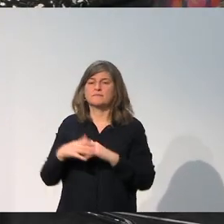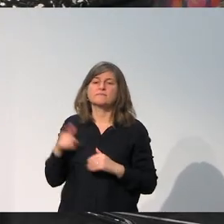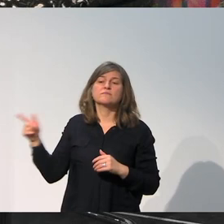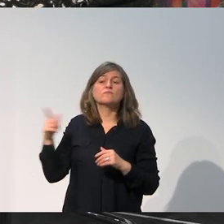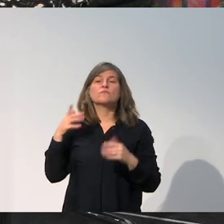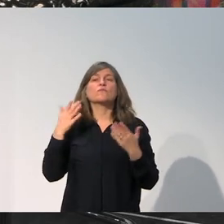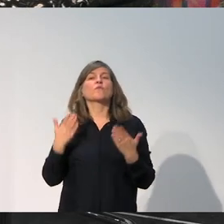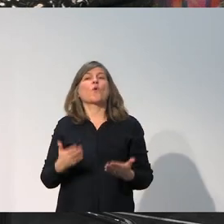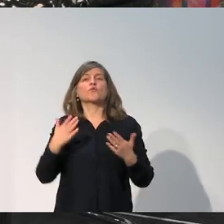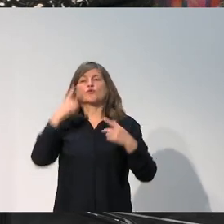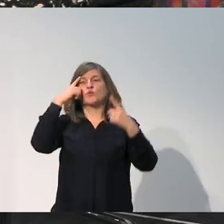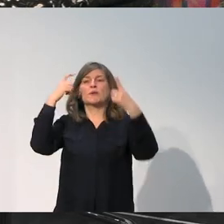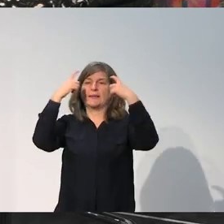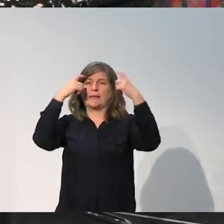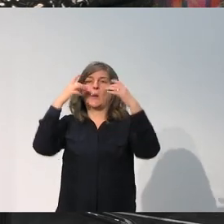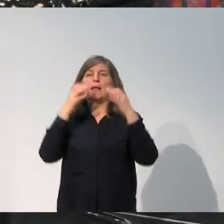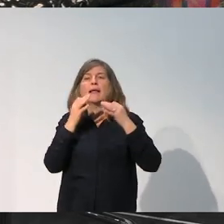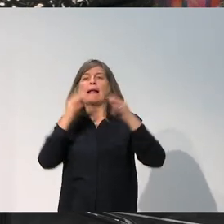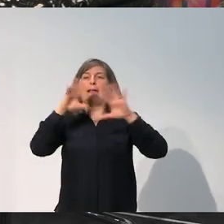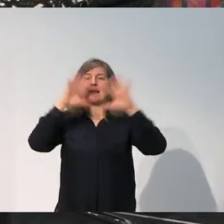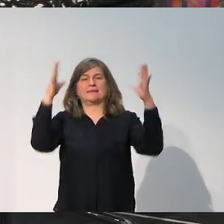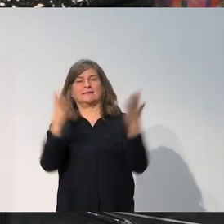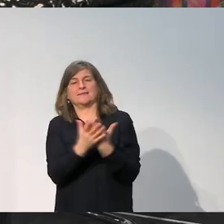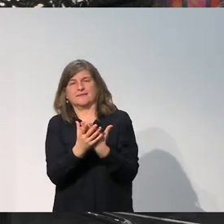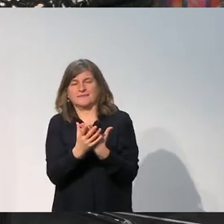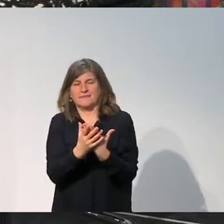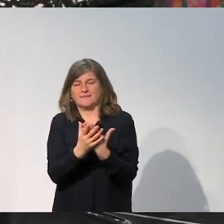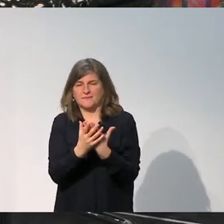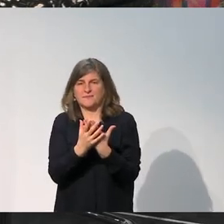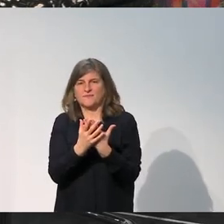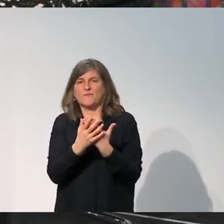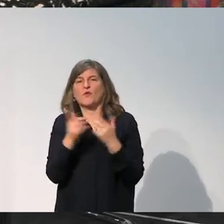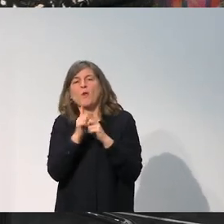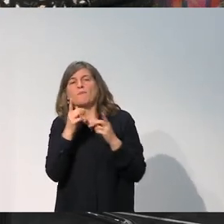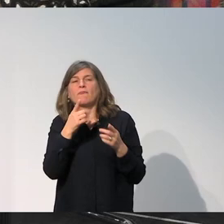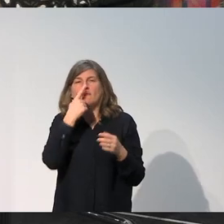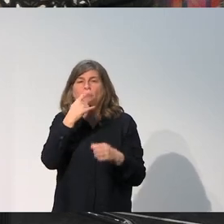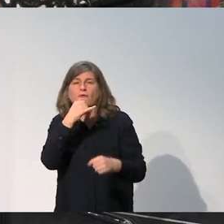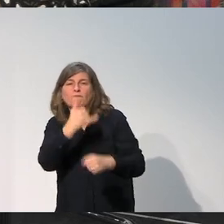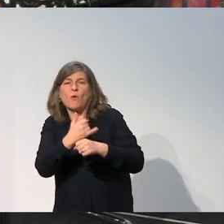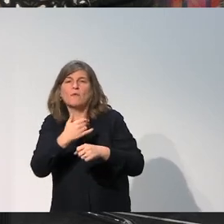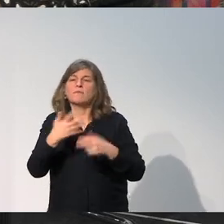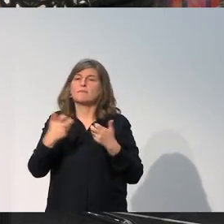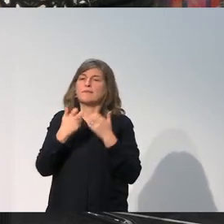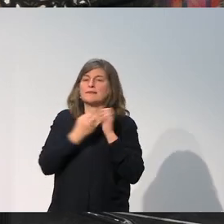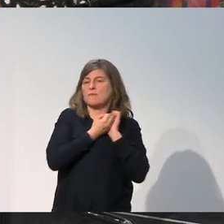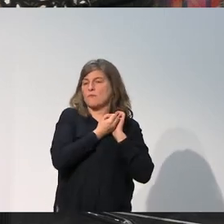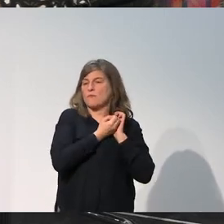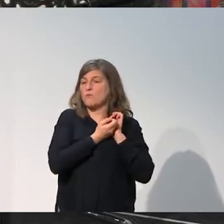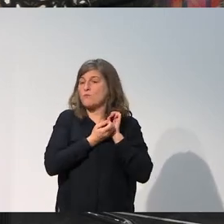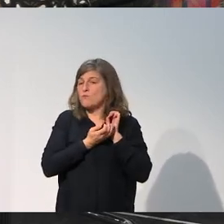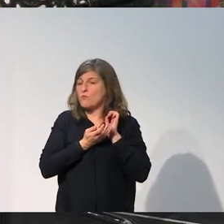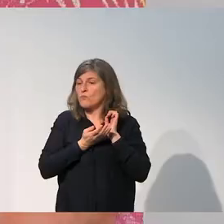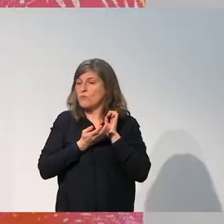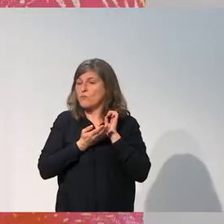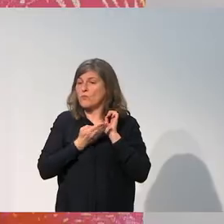n'ont pas bonne presse dans le sens où c'est sans. C'est considéré comme quelque chose d'un peu fantasque quand vous avez Montesquieu qui nous dit que les gens du sud